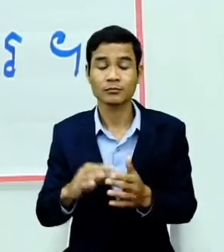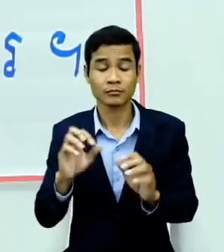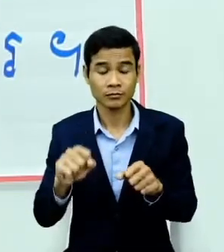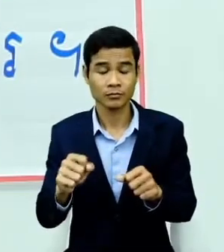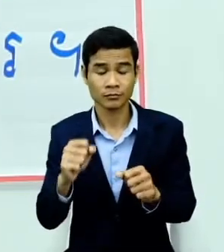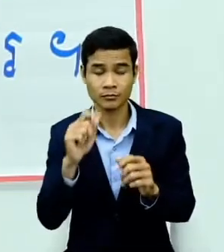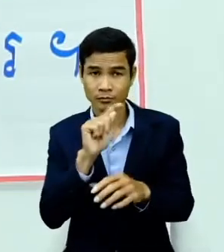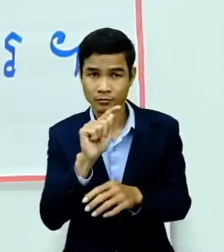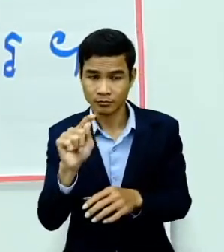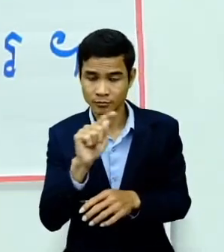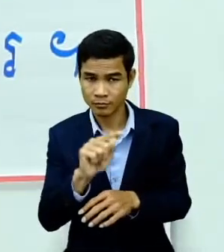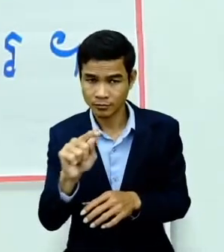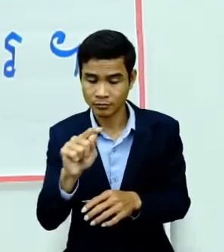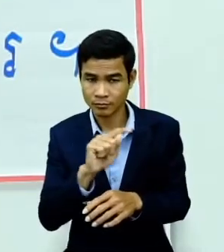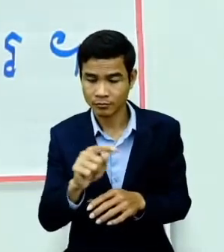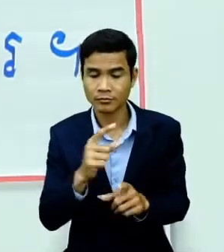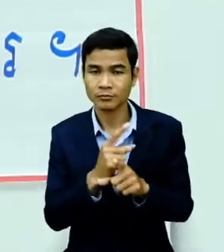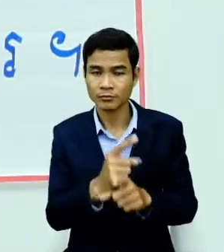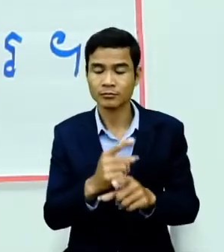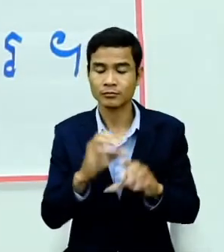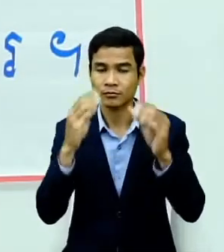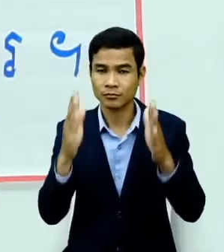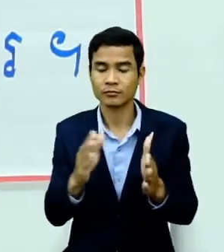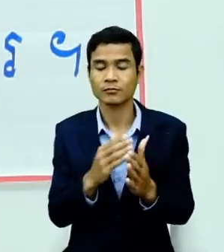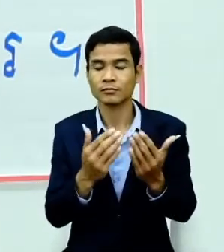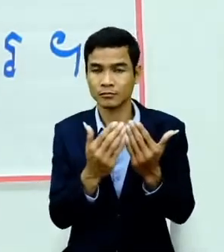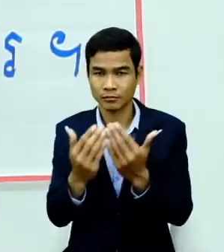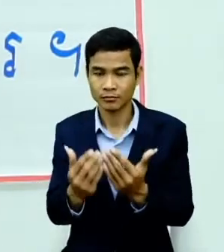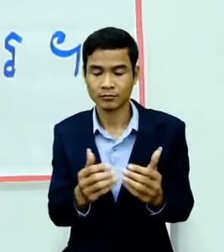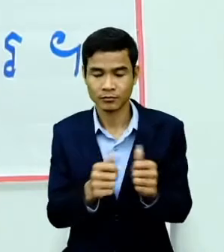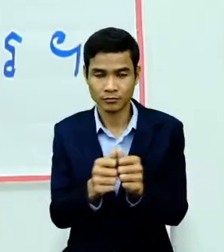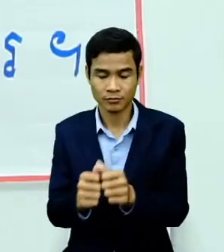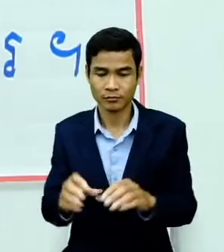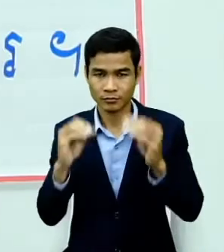ង្អអោសតាមអ្នកគ្រូអានហើយយើងក៏អានជាមួយដែ